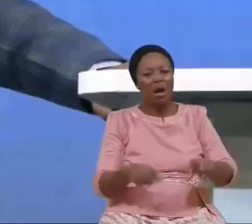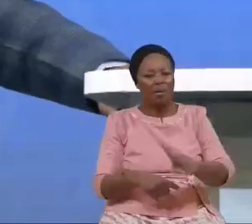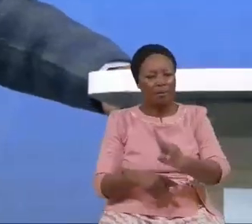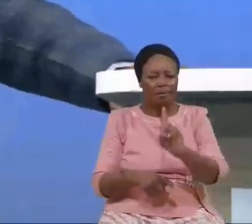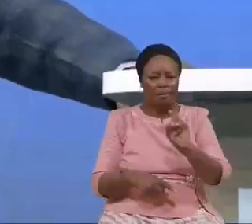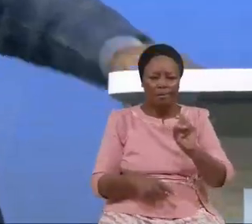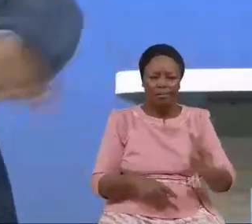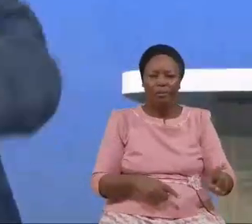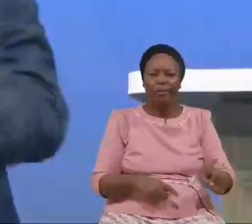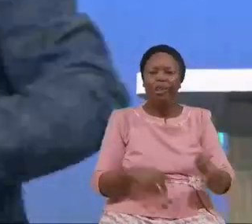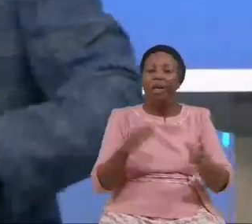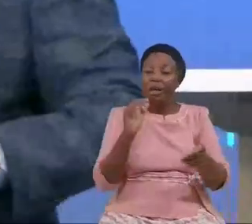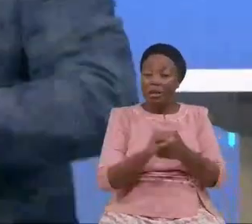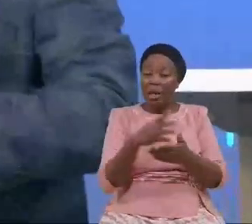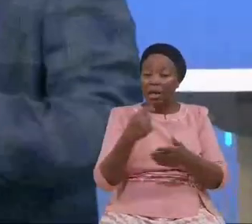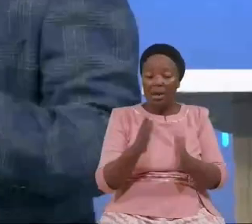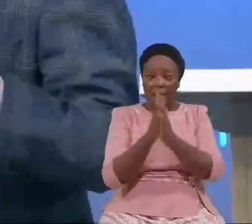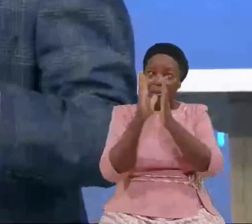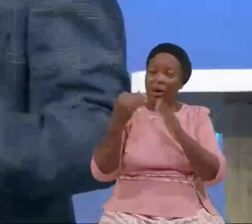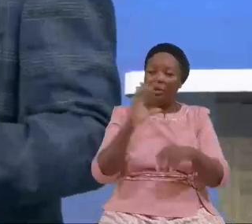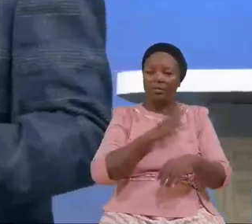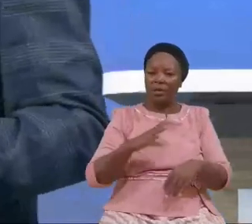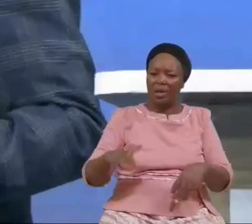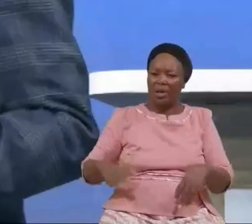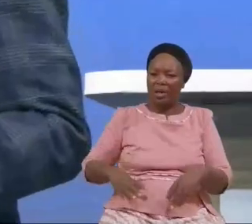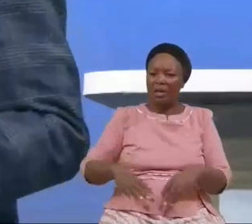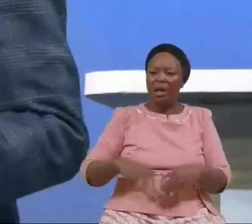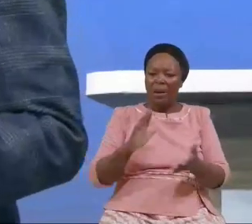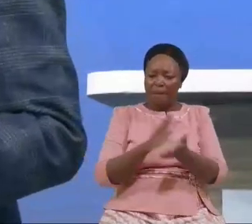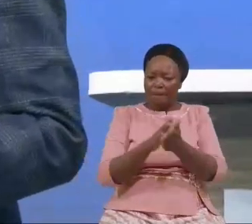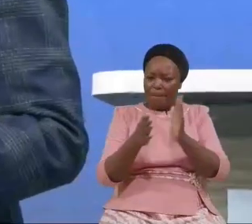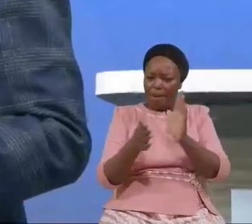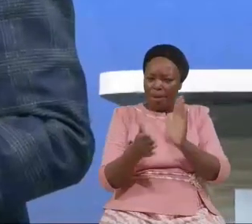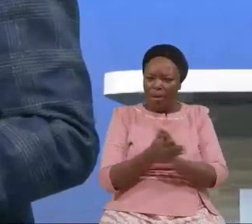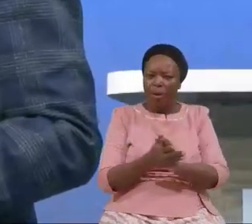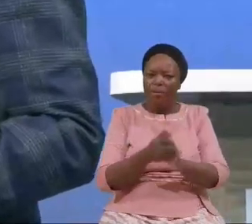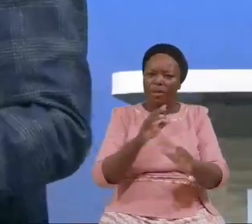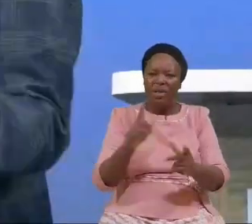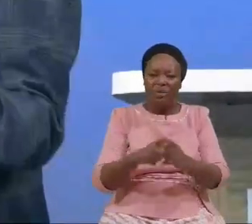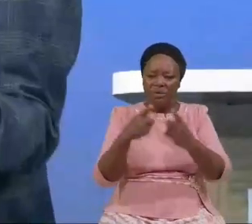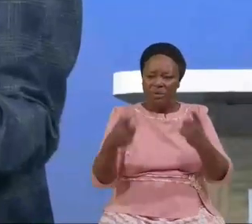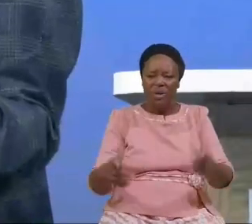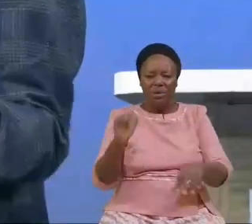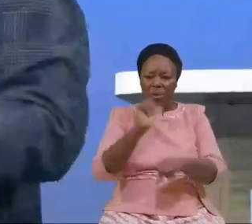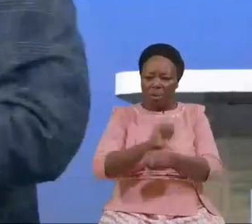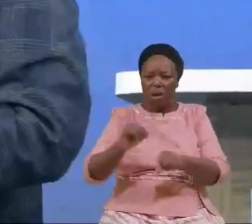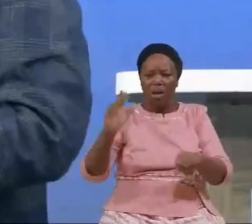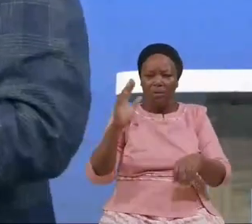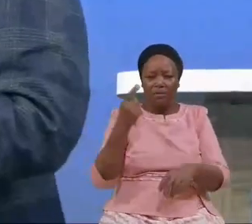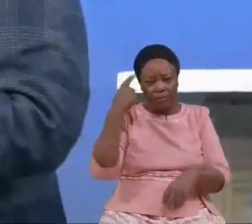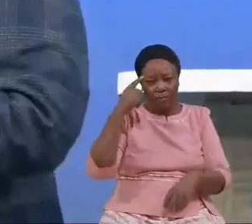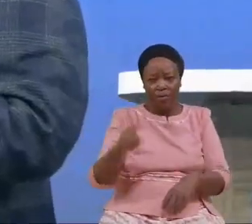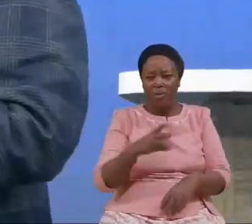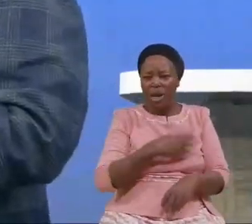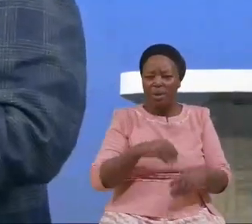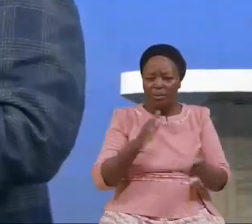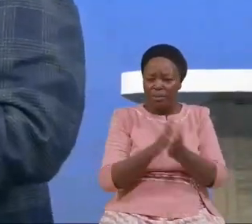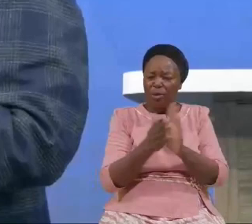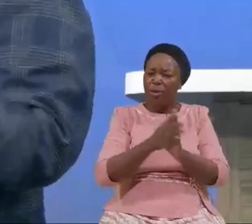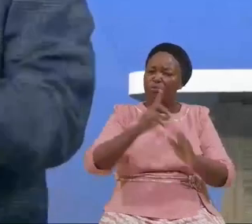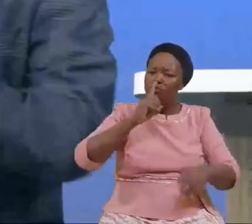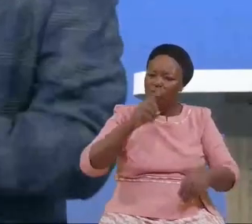pour que l'intercession de Christ devient efficace pour soi et deviennent une réalité